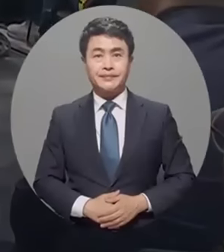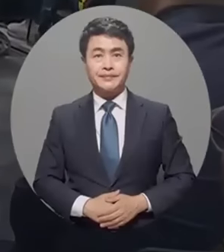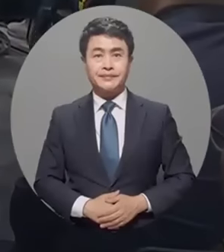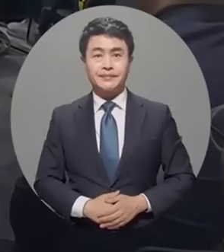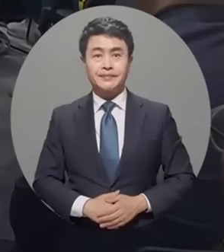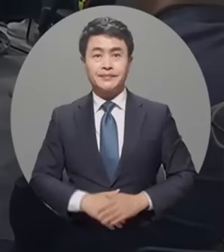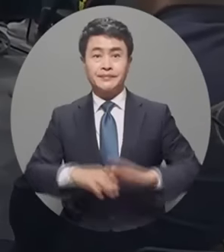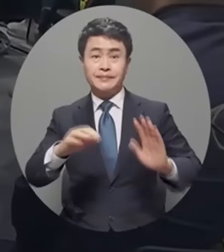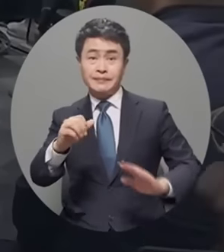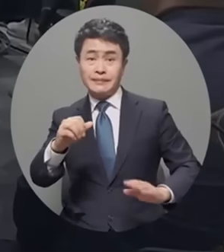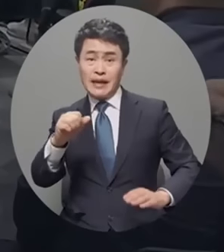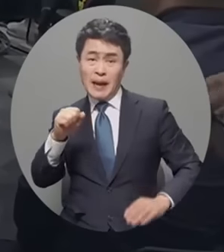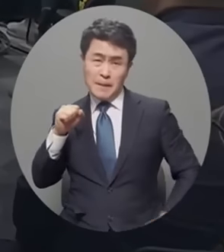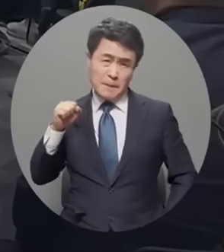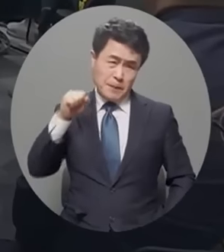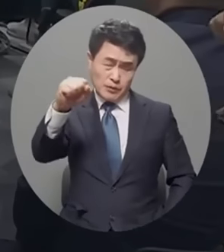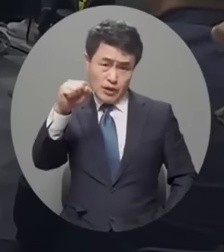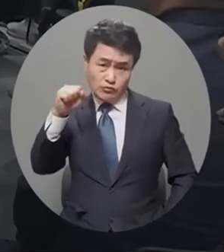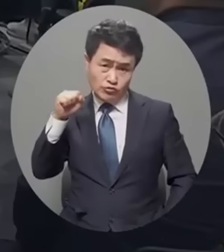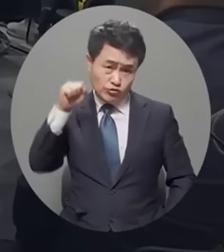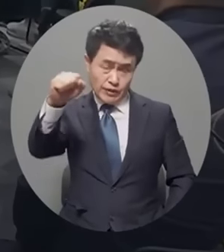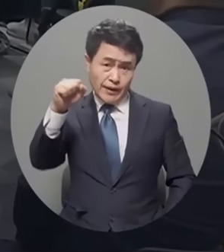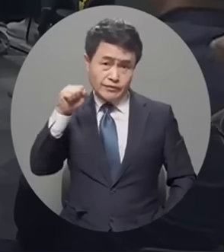총력 투쟁!